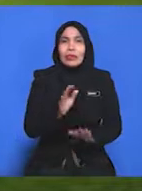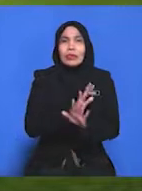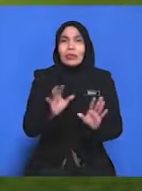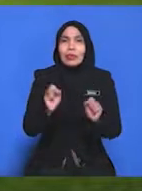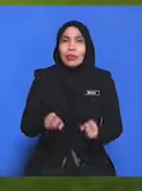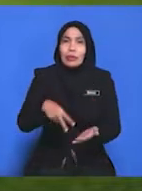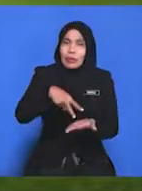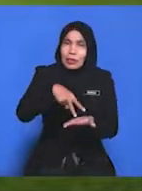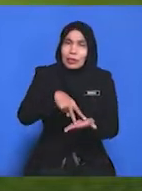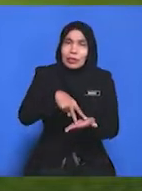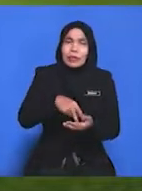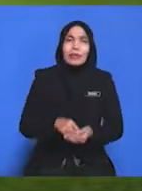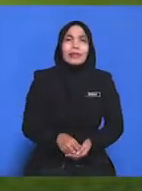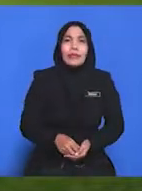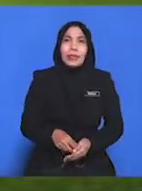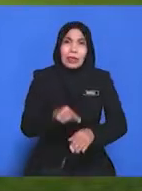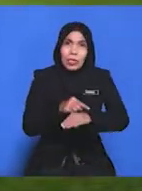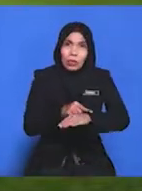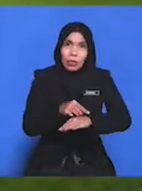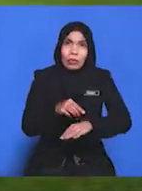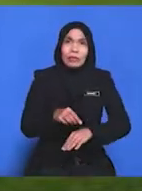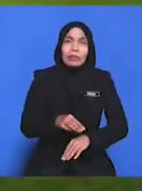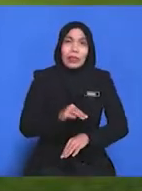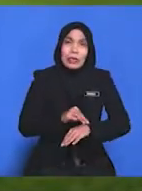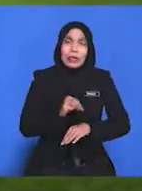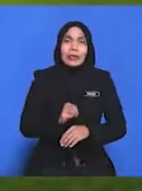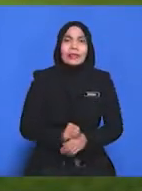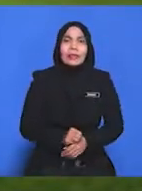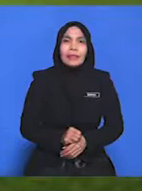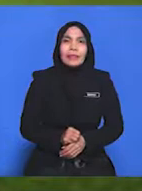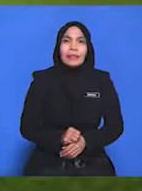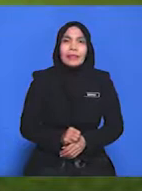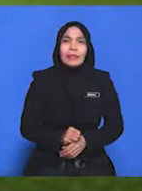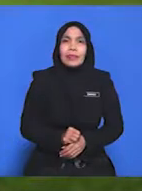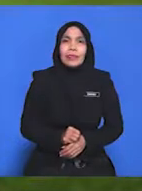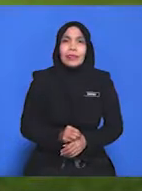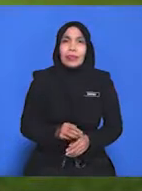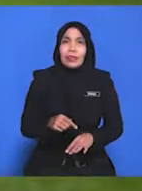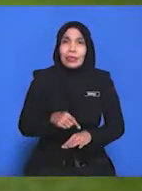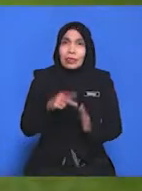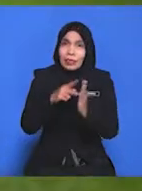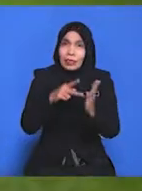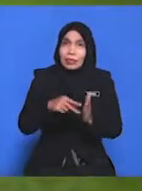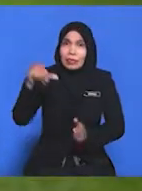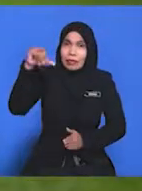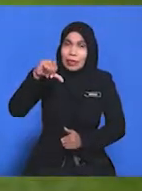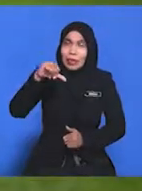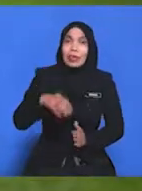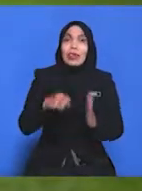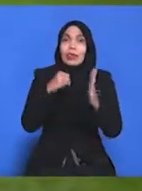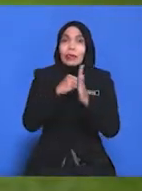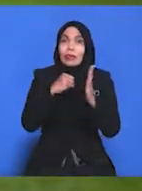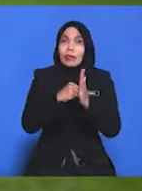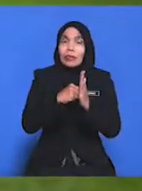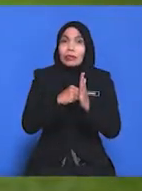dalam masa yang ditetapkan, maka ia dianggap knockout atau kalah. Atau dalam erti